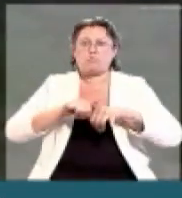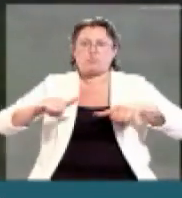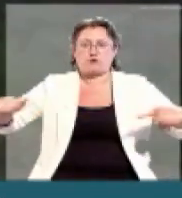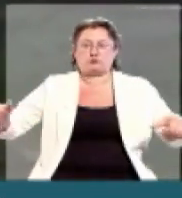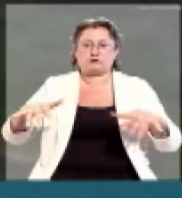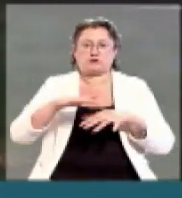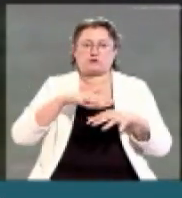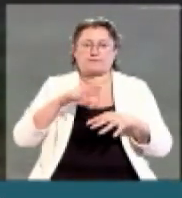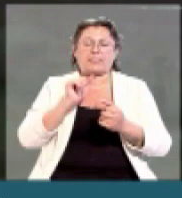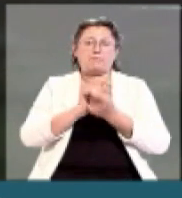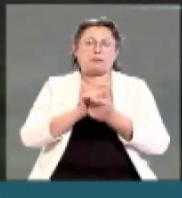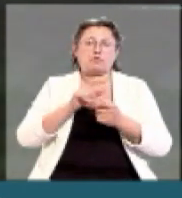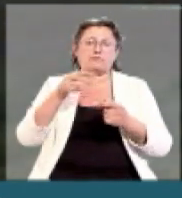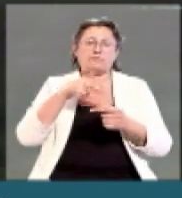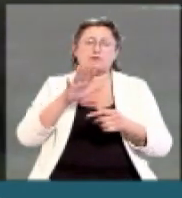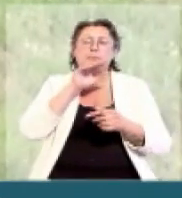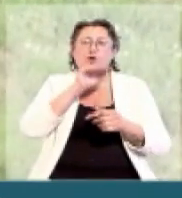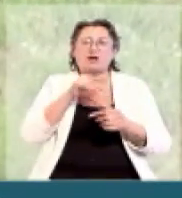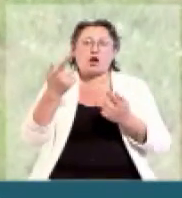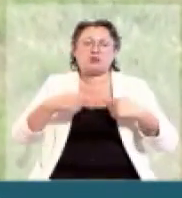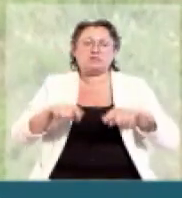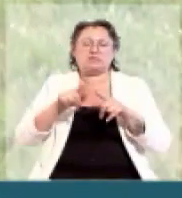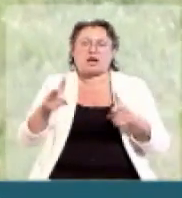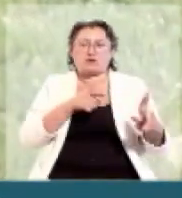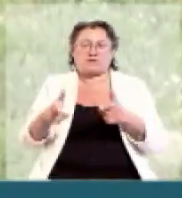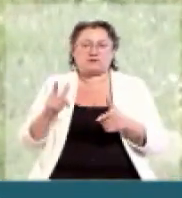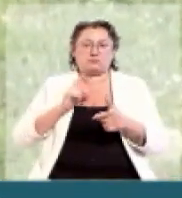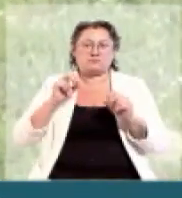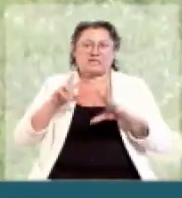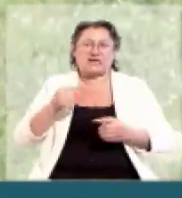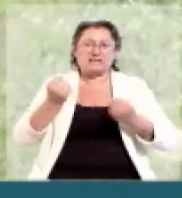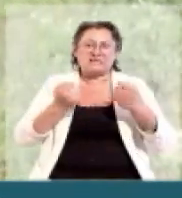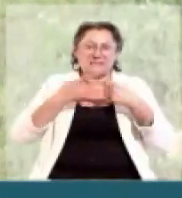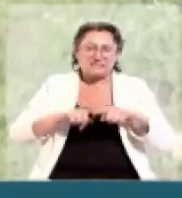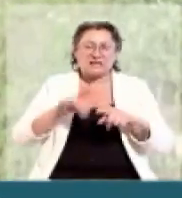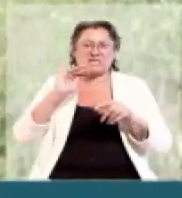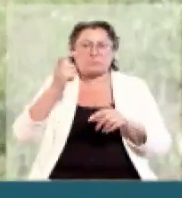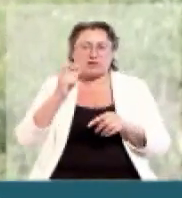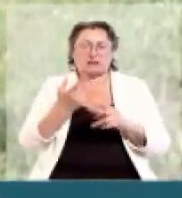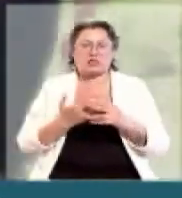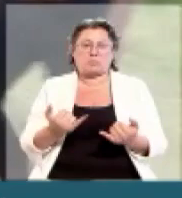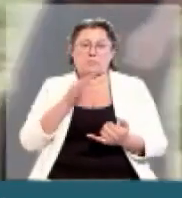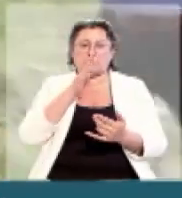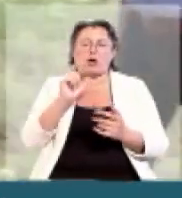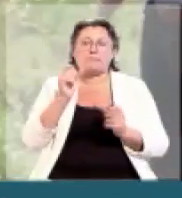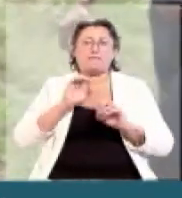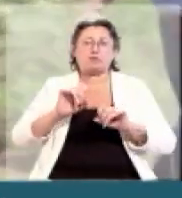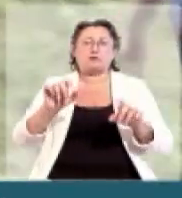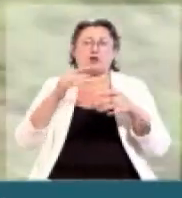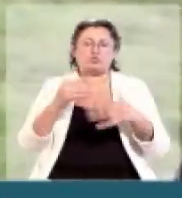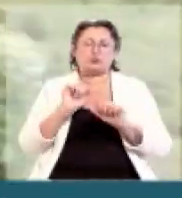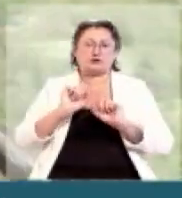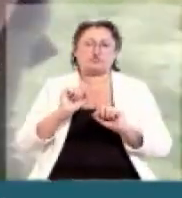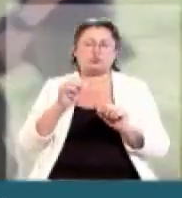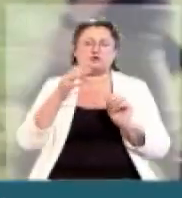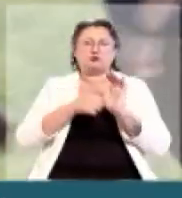территории региона. На борьбу вышли профильные ведомства, вооружившись специальной техникой и химикатами. На данный момент обработано уже около